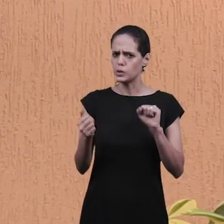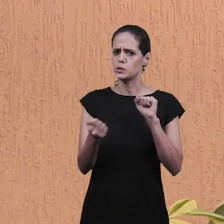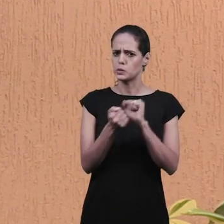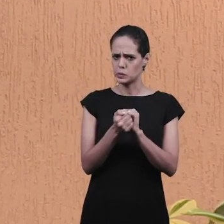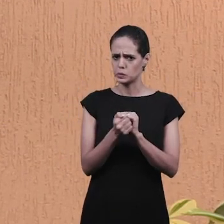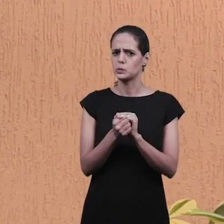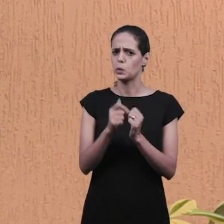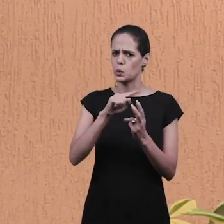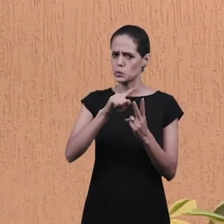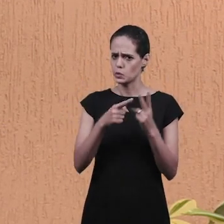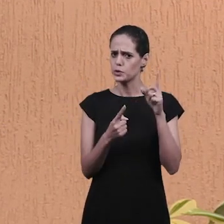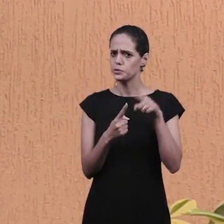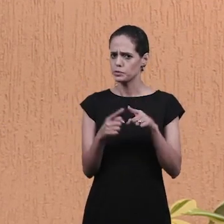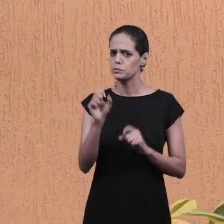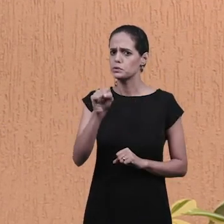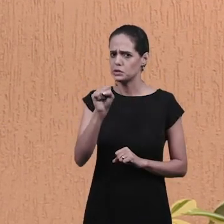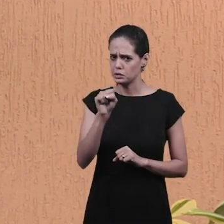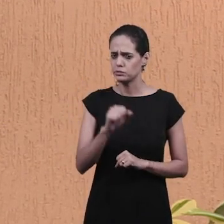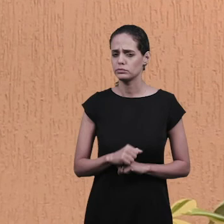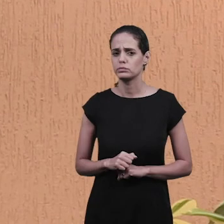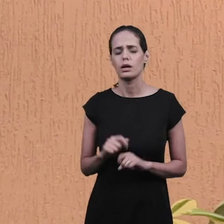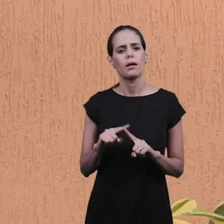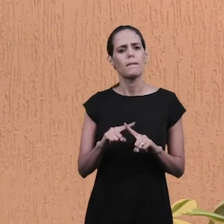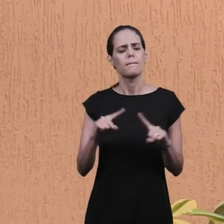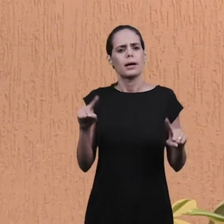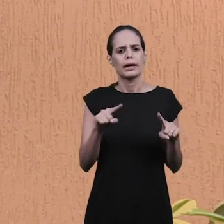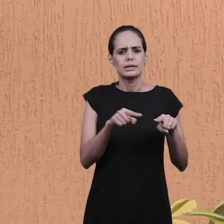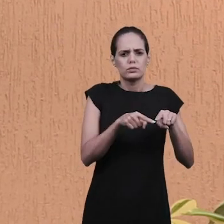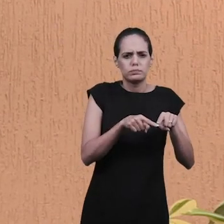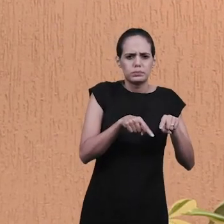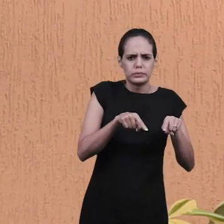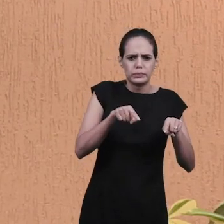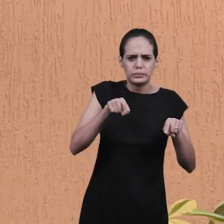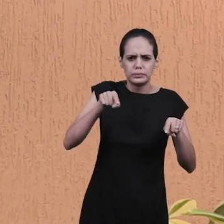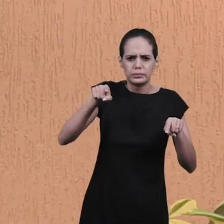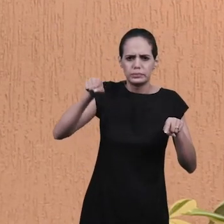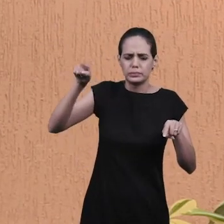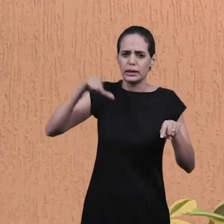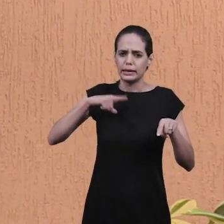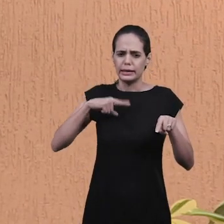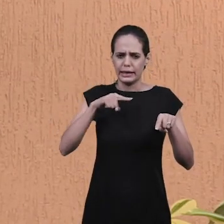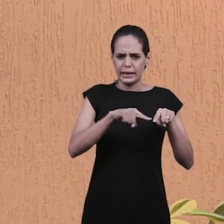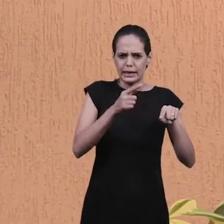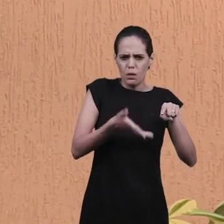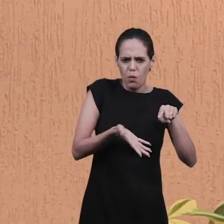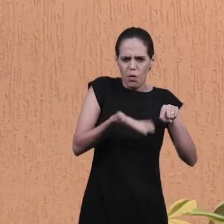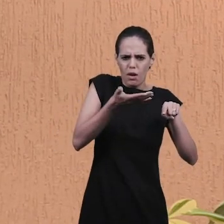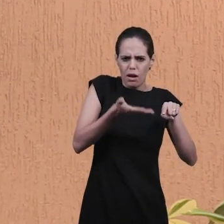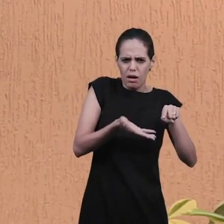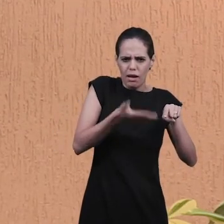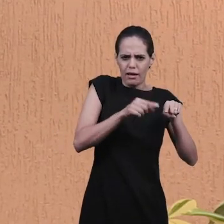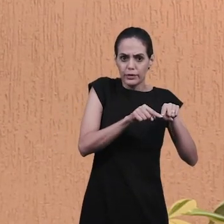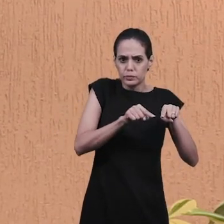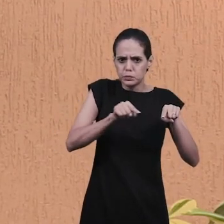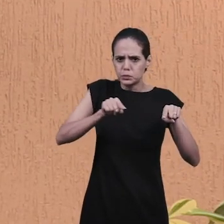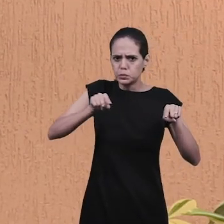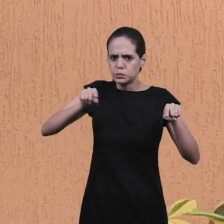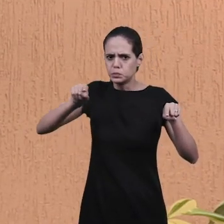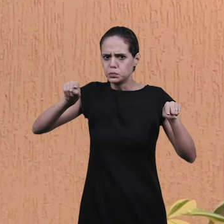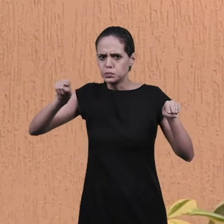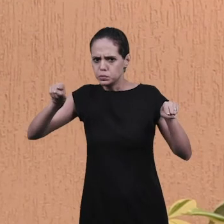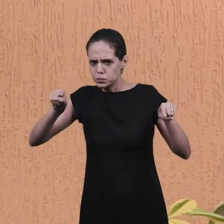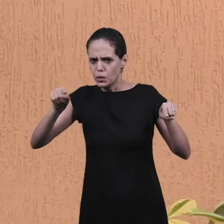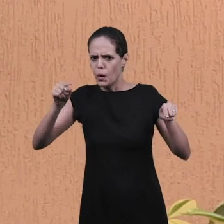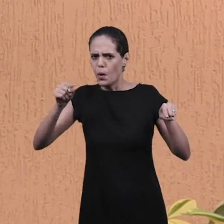pouvons. Et nous avons besoin de définir quel est le degré. Ainsi comme il y a le degré de l'engagement moteur,